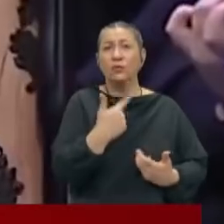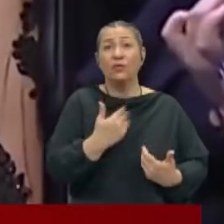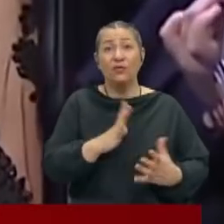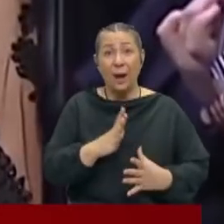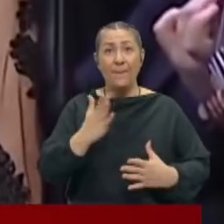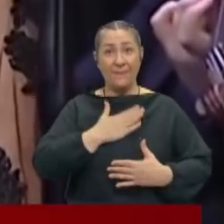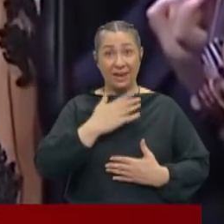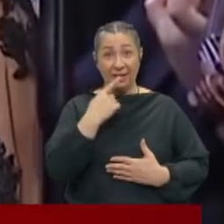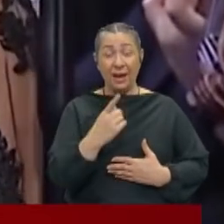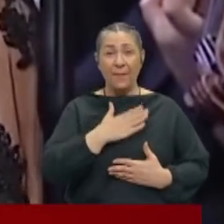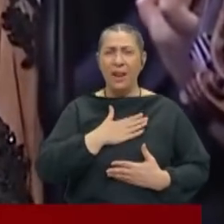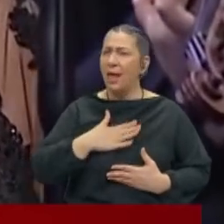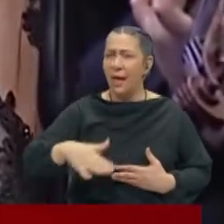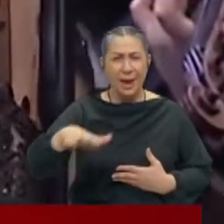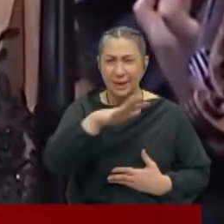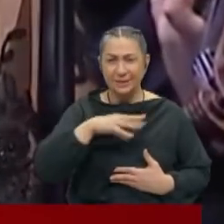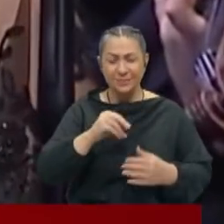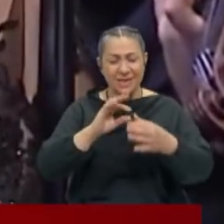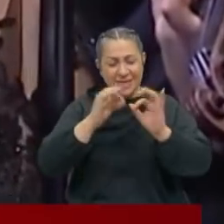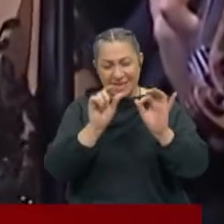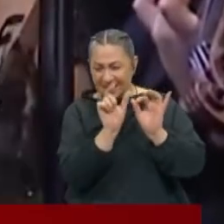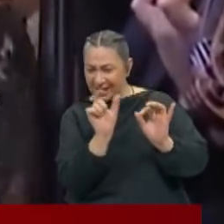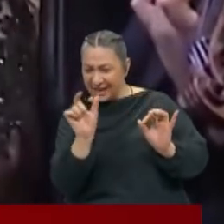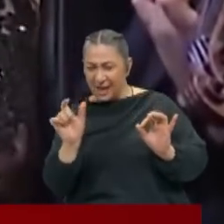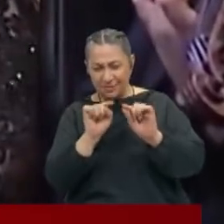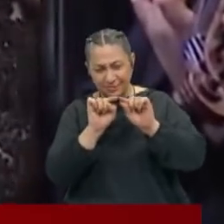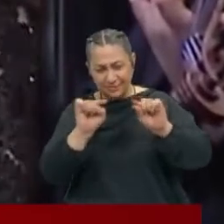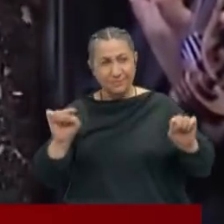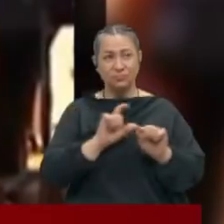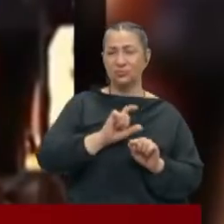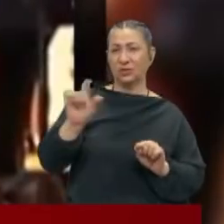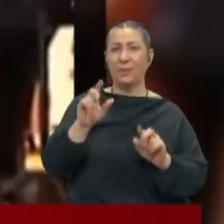Ben derken ben herkesim satırlarının altı çizildi